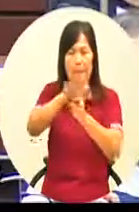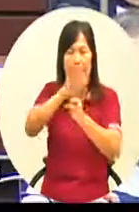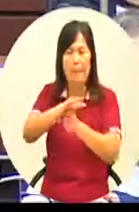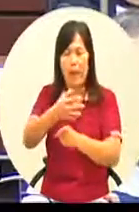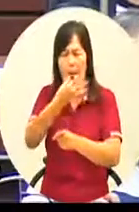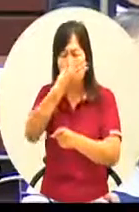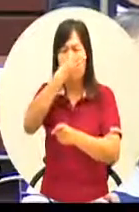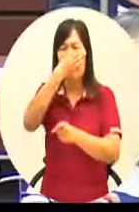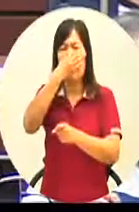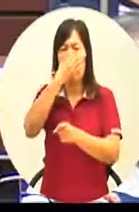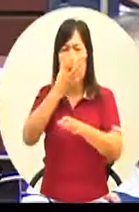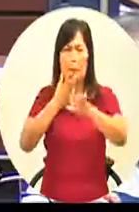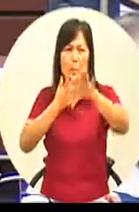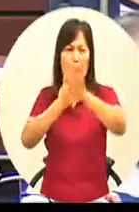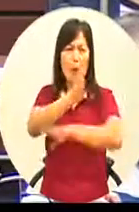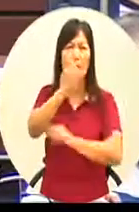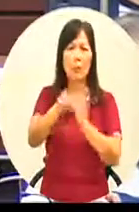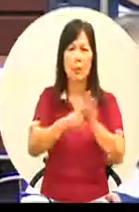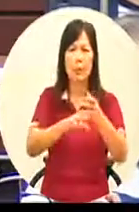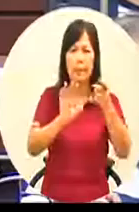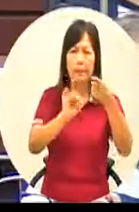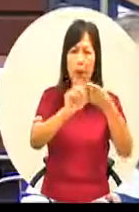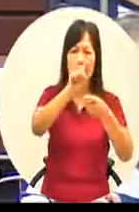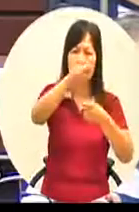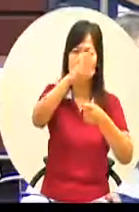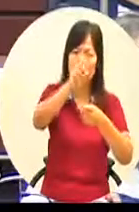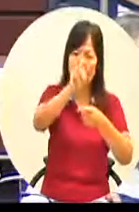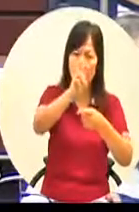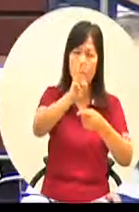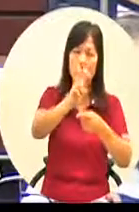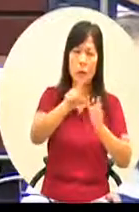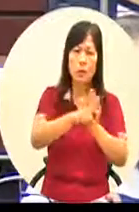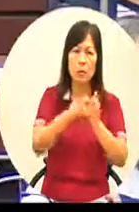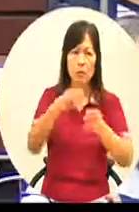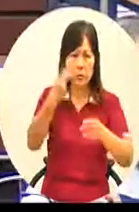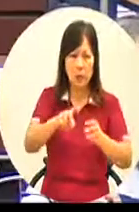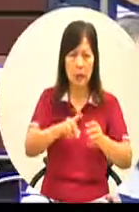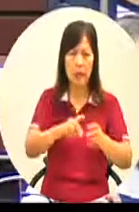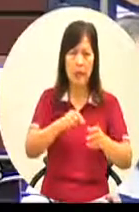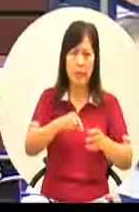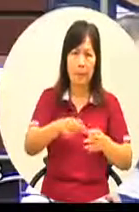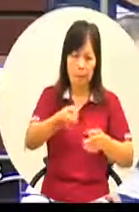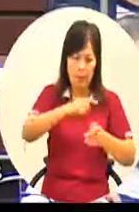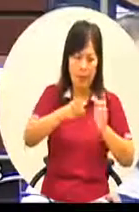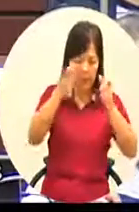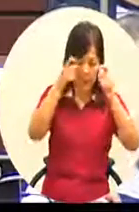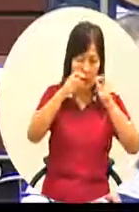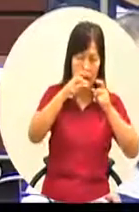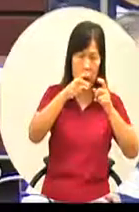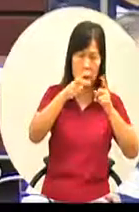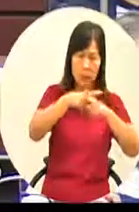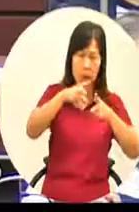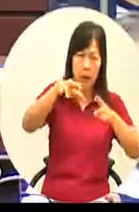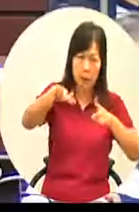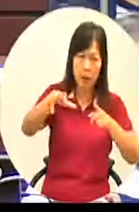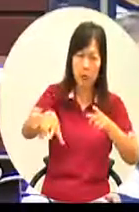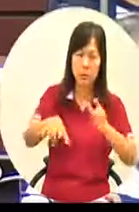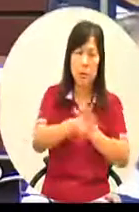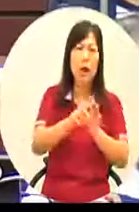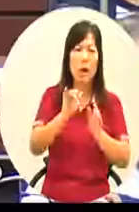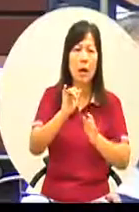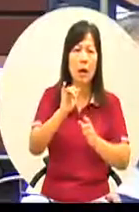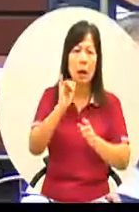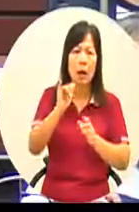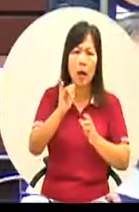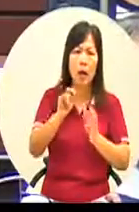经超过它的容量的120%了，反而是我们的小港机场，它其实容量还，